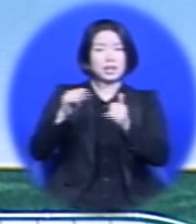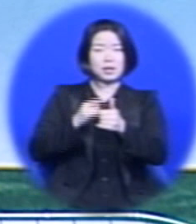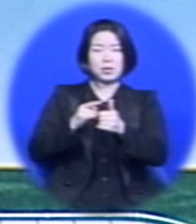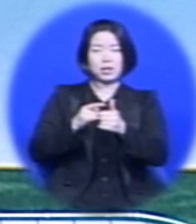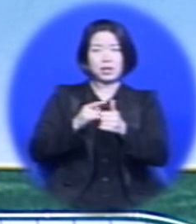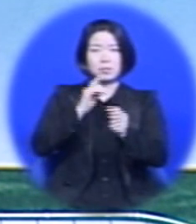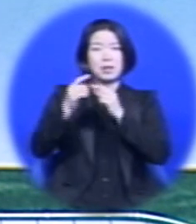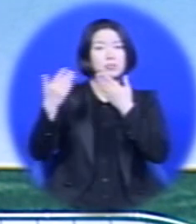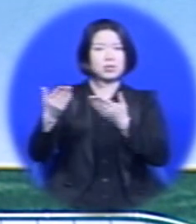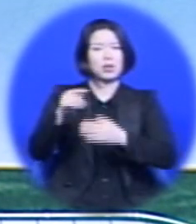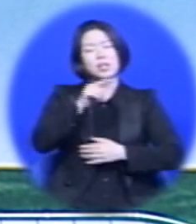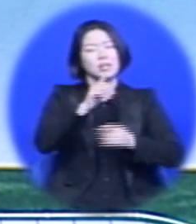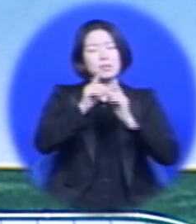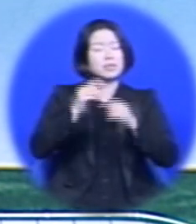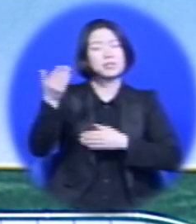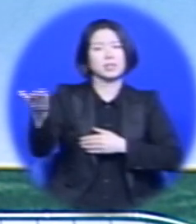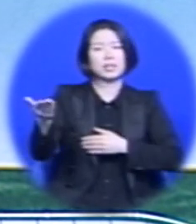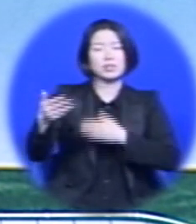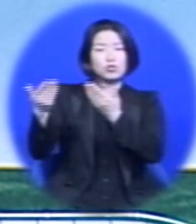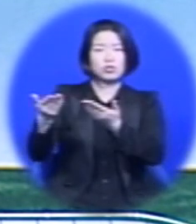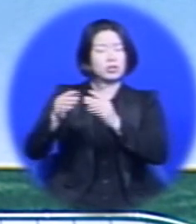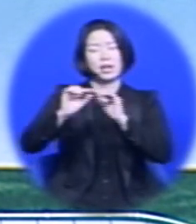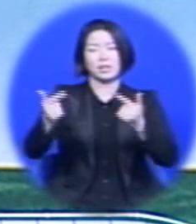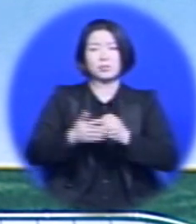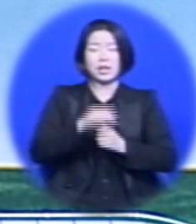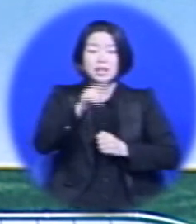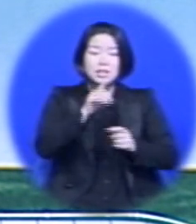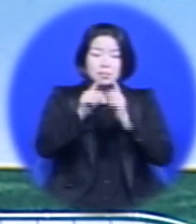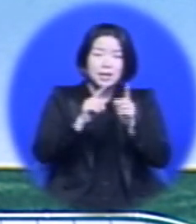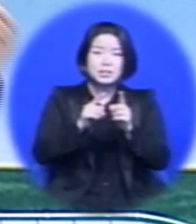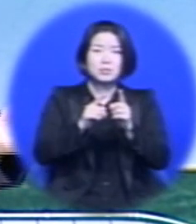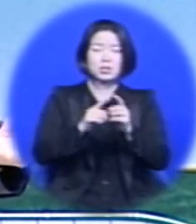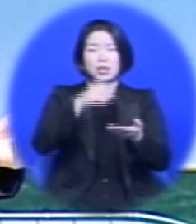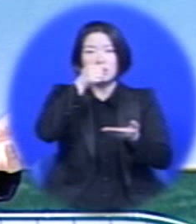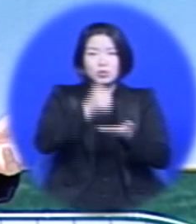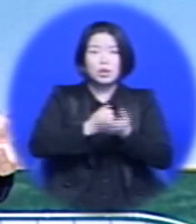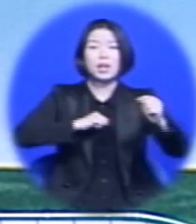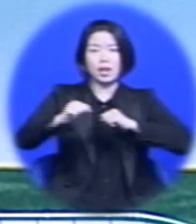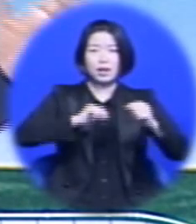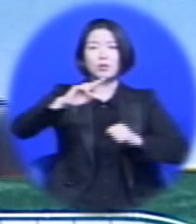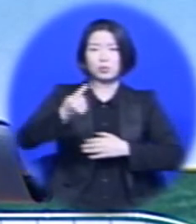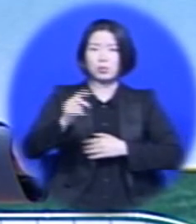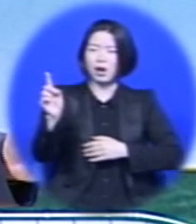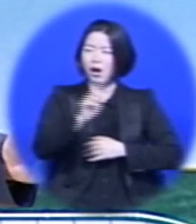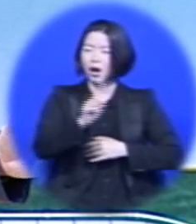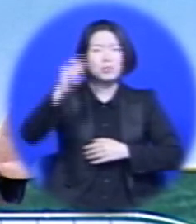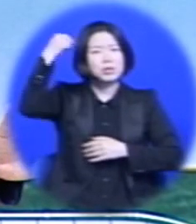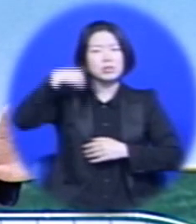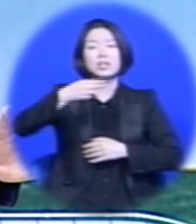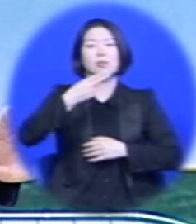당신에게 해당되는 말씀이 아닙니다이 말씀은 죄를 짓고도 아무 감각이